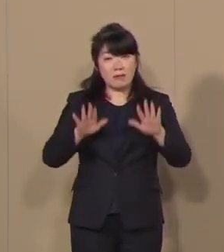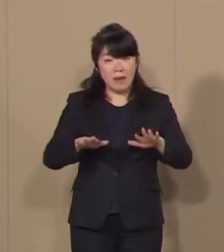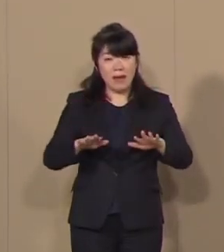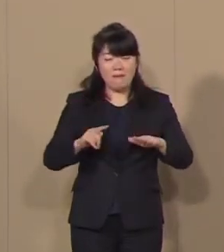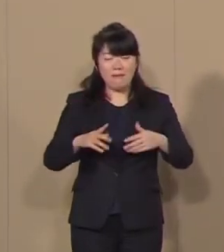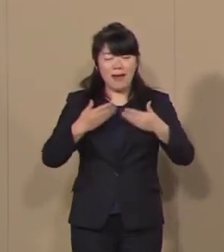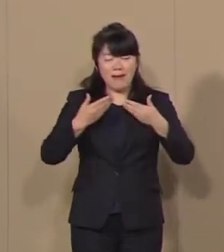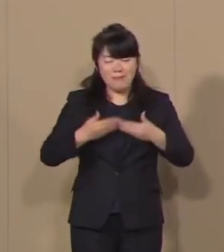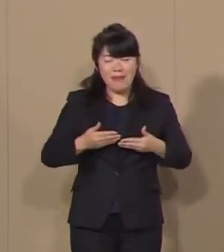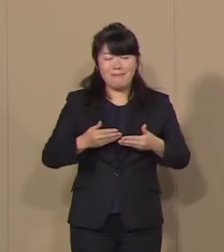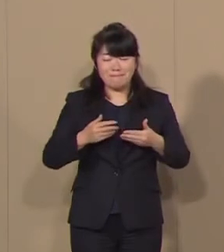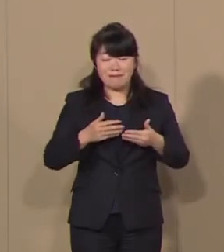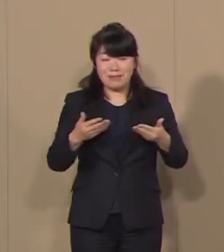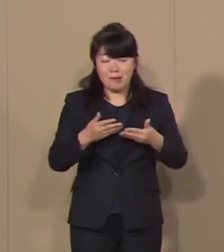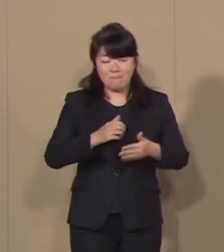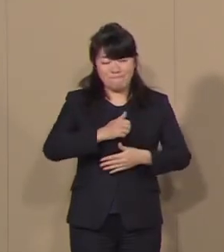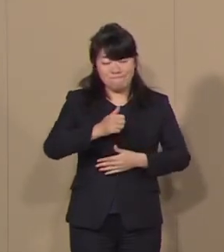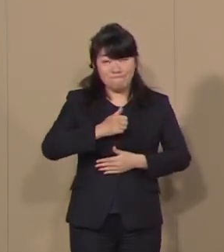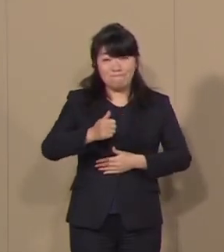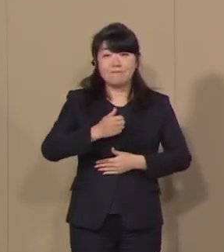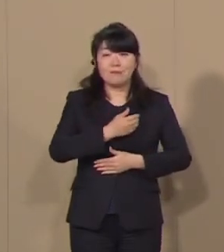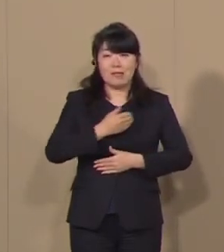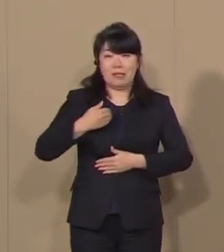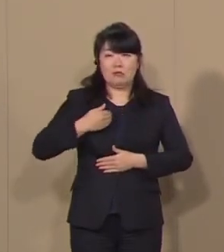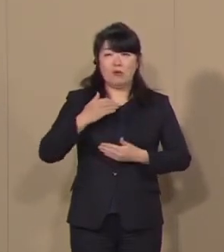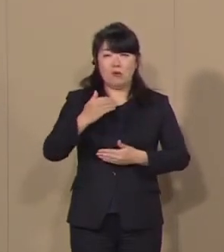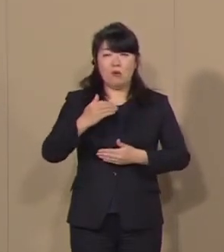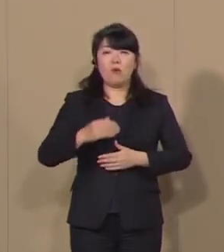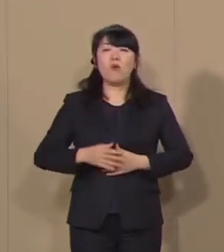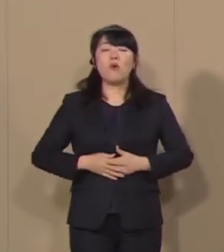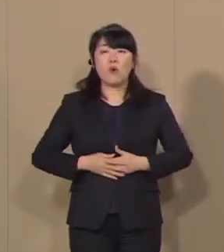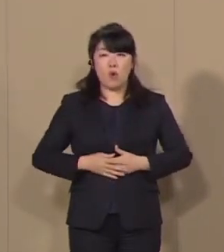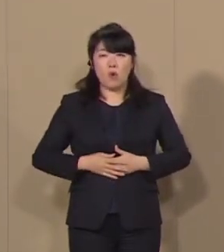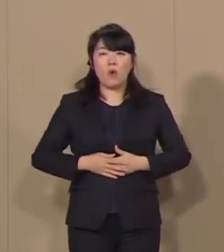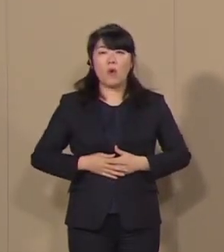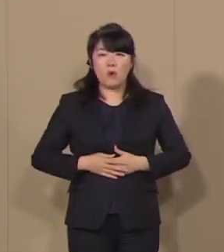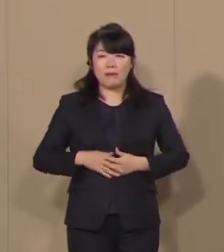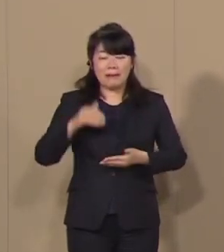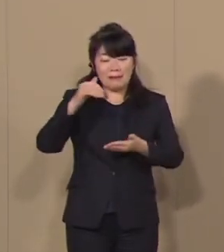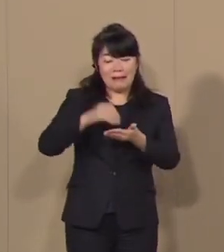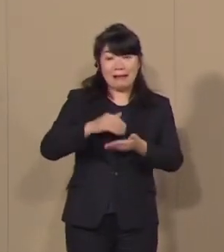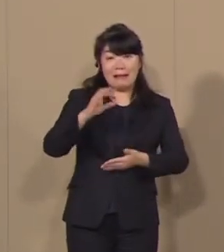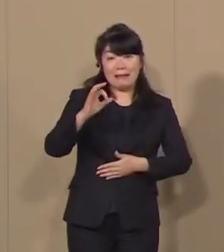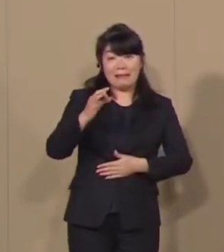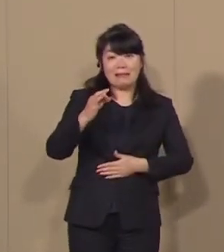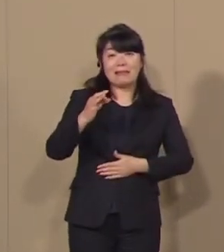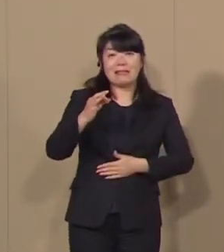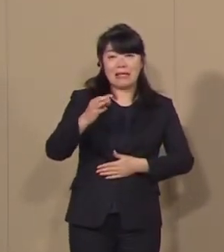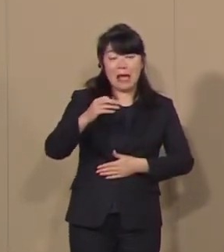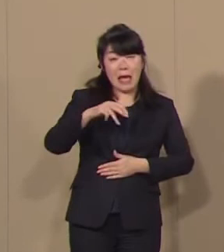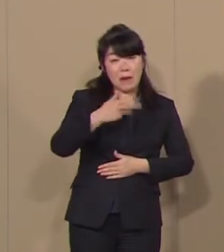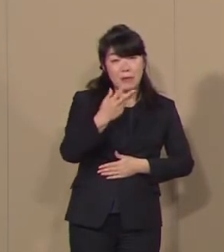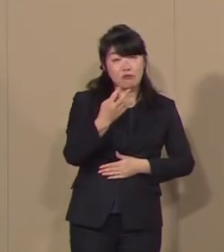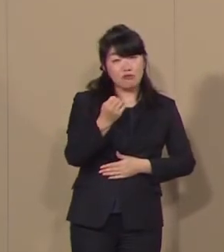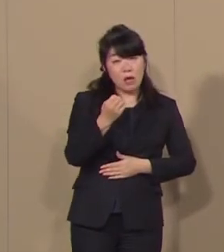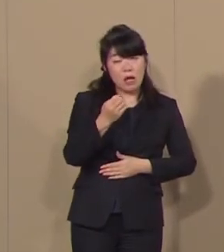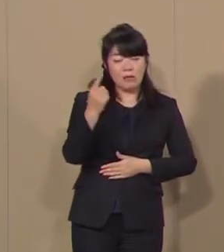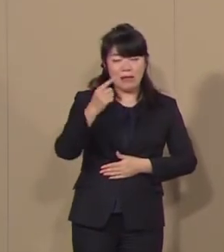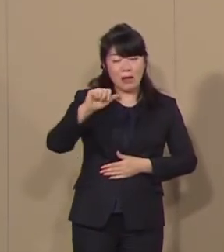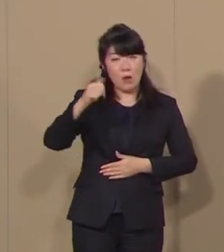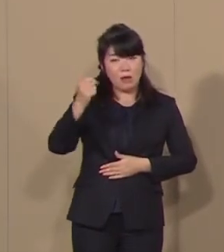た雇用です中小企業支援策とセットで最低賃金を全国一律1500円に引き上げ